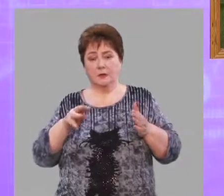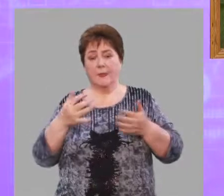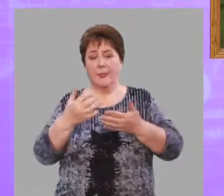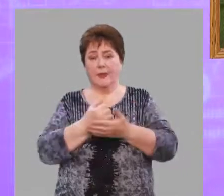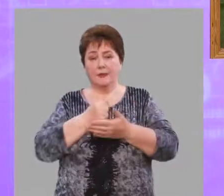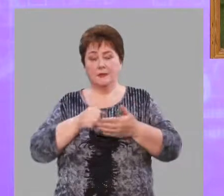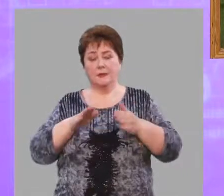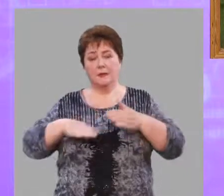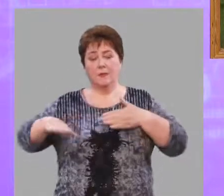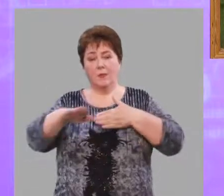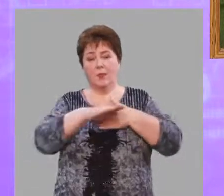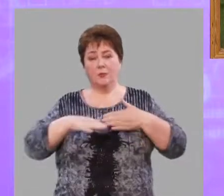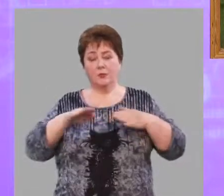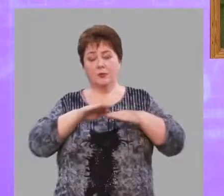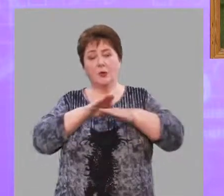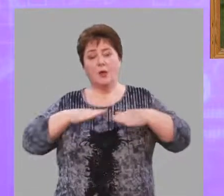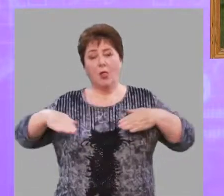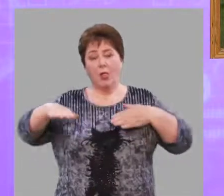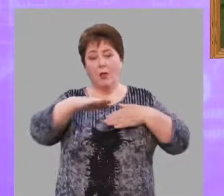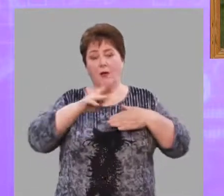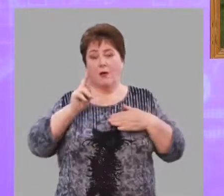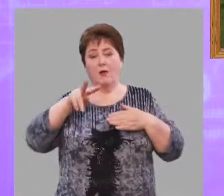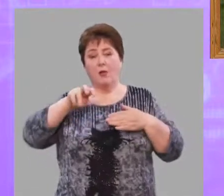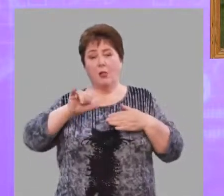Найдите площадь клумбы.